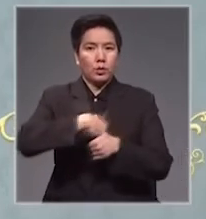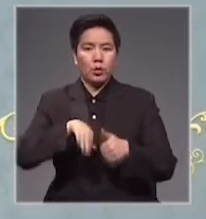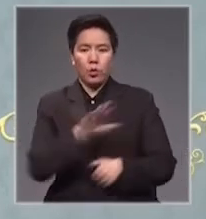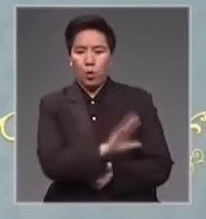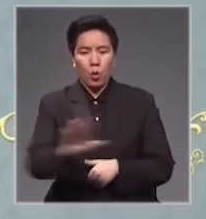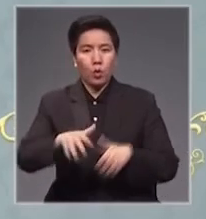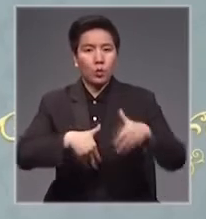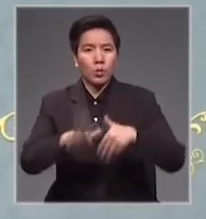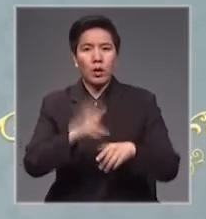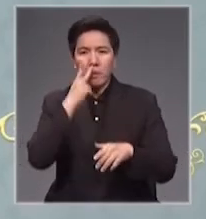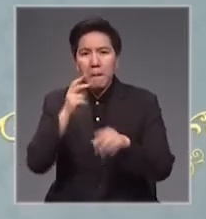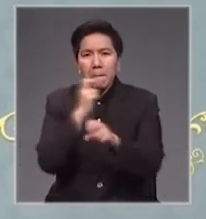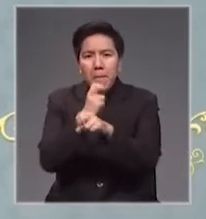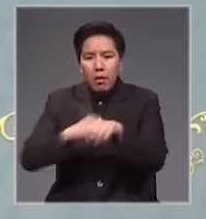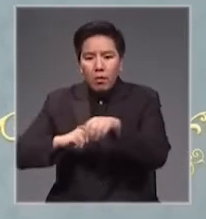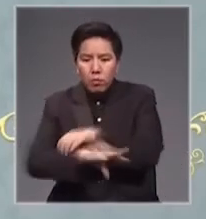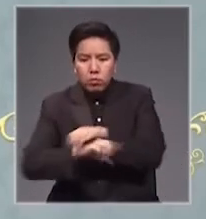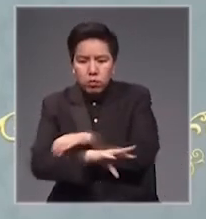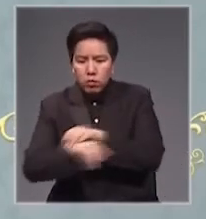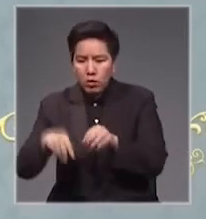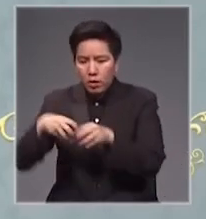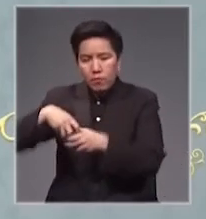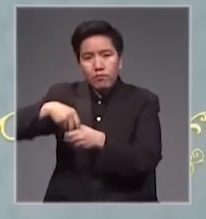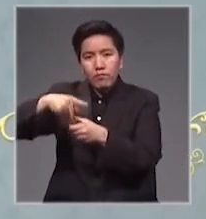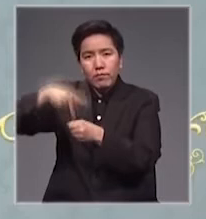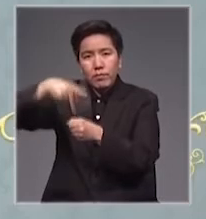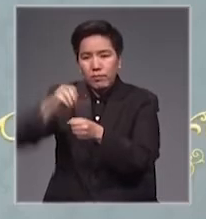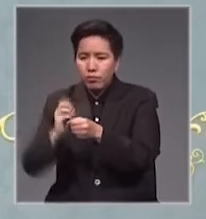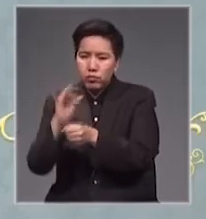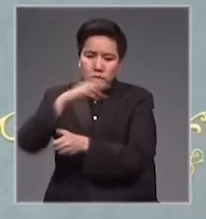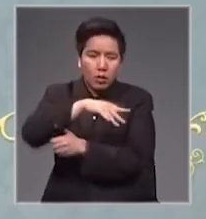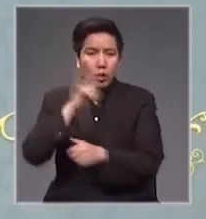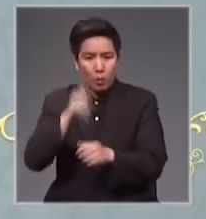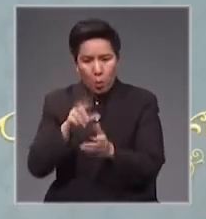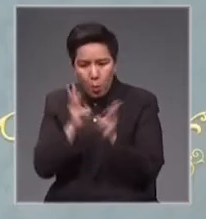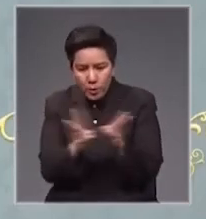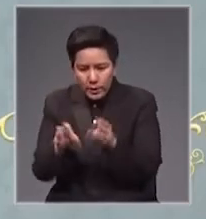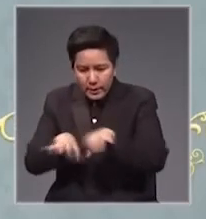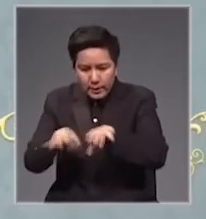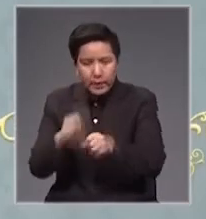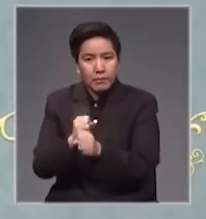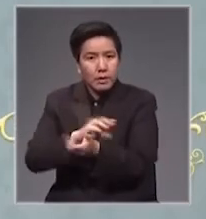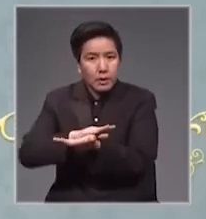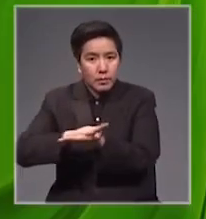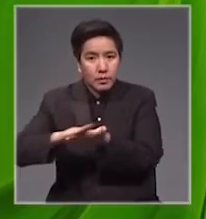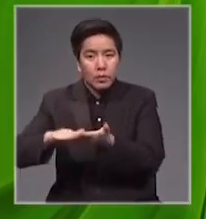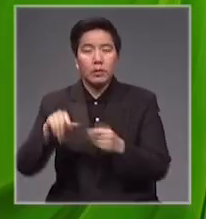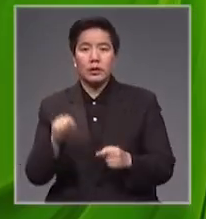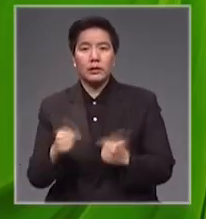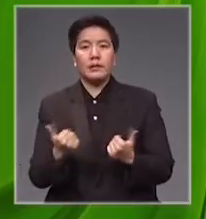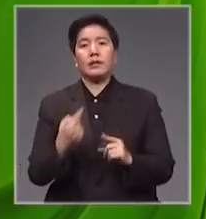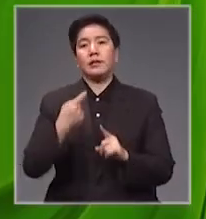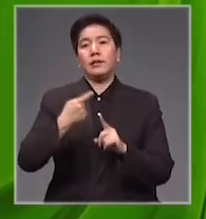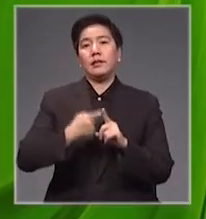เช่นการปล่อยสารพิษของเสียที่เป็นพิษโดยต้องมีกระบวนการกำจัดสารพิษอย่างถูกต้องตามกฎหมายทั้งนี้วันที่5มิถุ